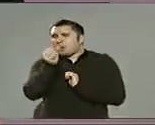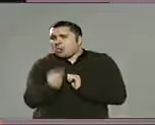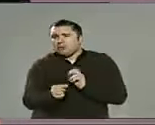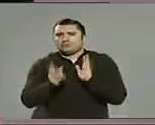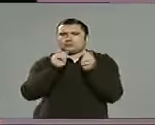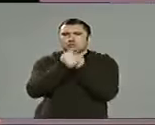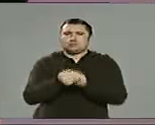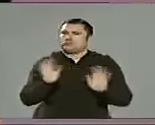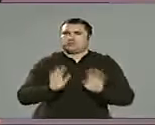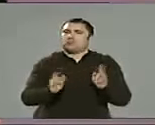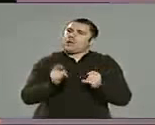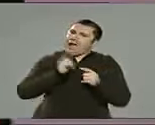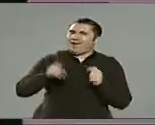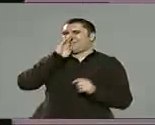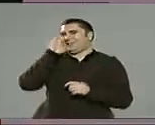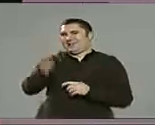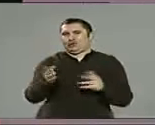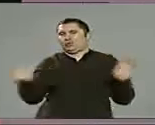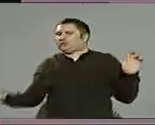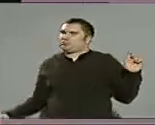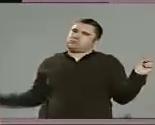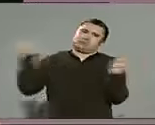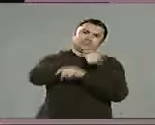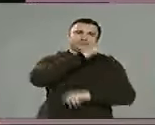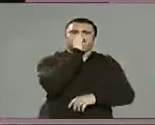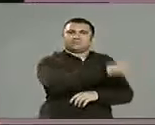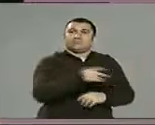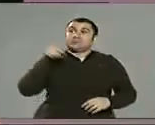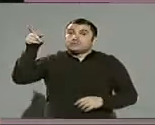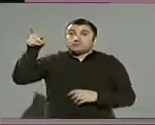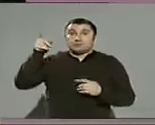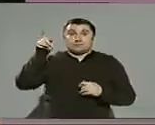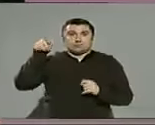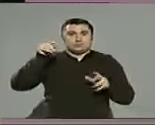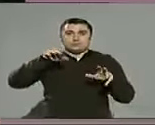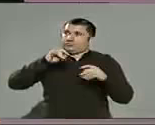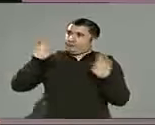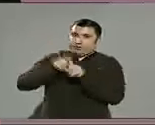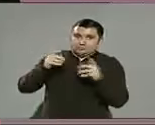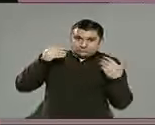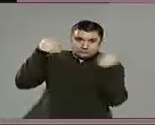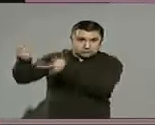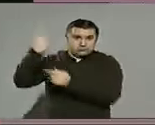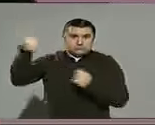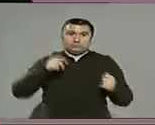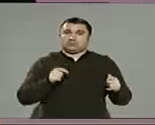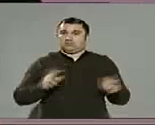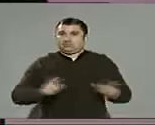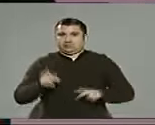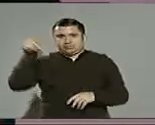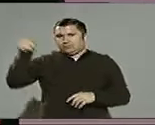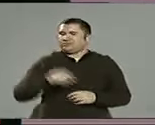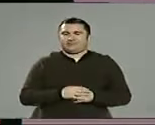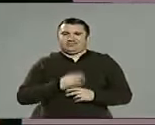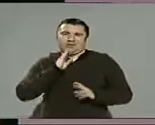Richtung. Und es geht darum, dass wir ihr diese Deutungshoheit nicht zulassen müssen, zusprechen dürfen. Wir müssen dafür